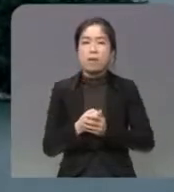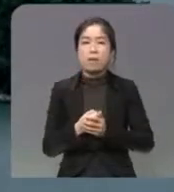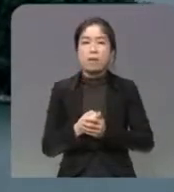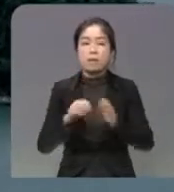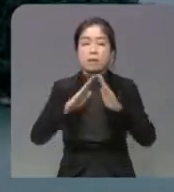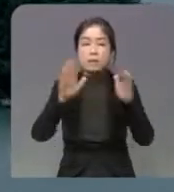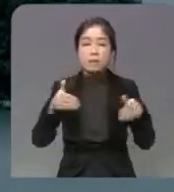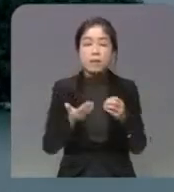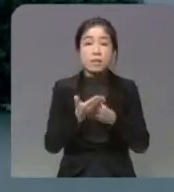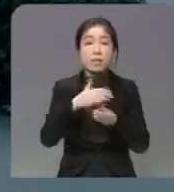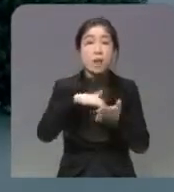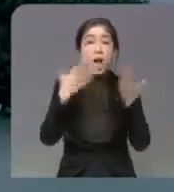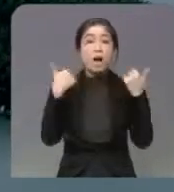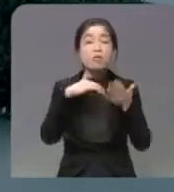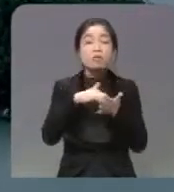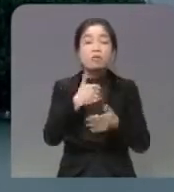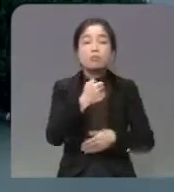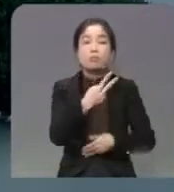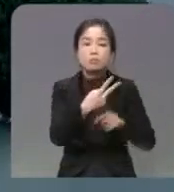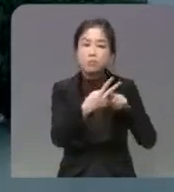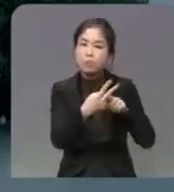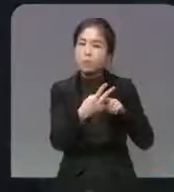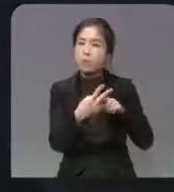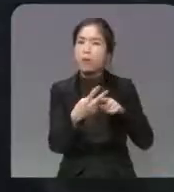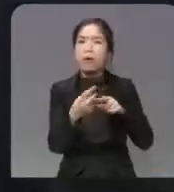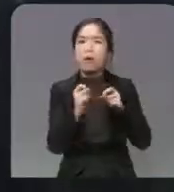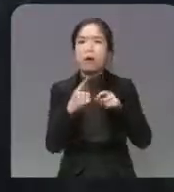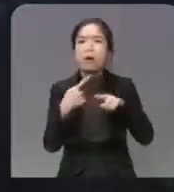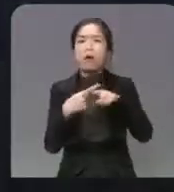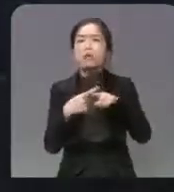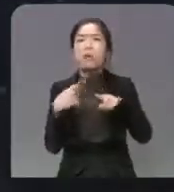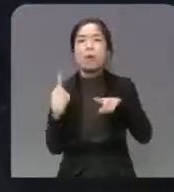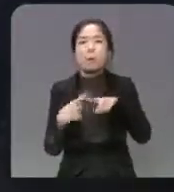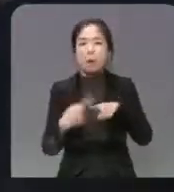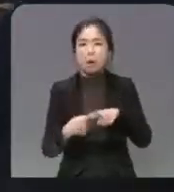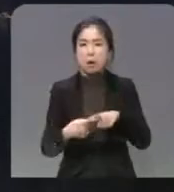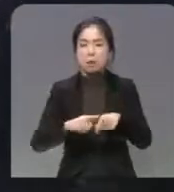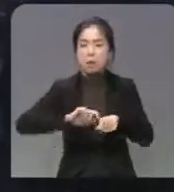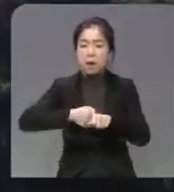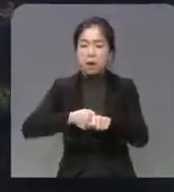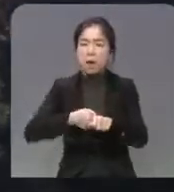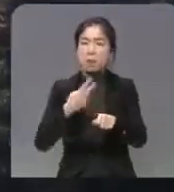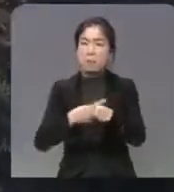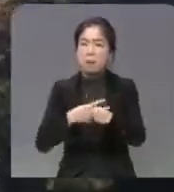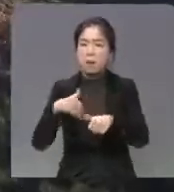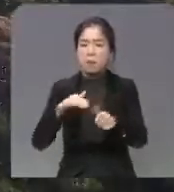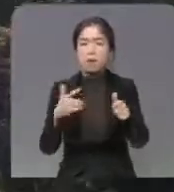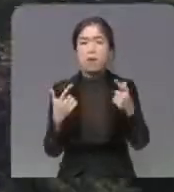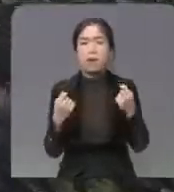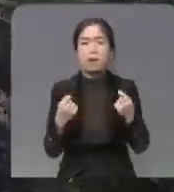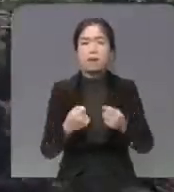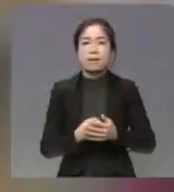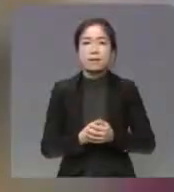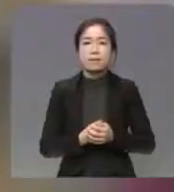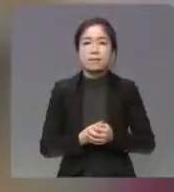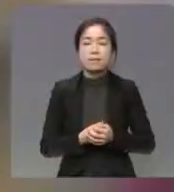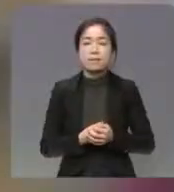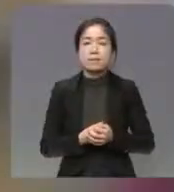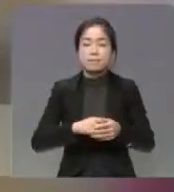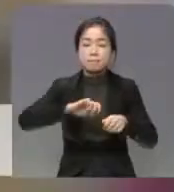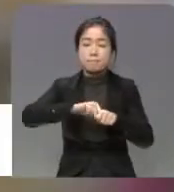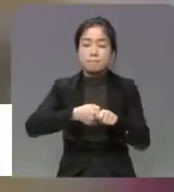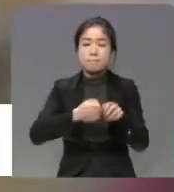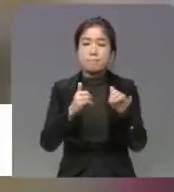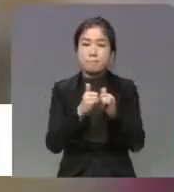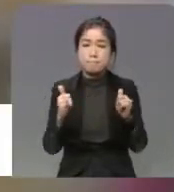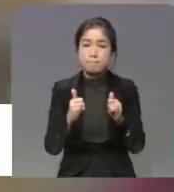전남의 섬 학교 수가 52개인 것을 고려하면 섬 학교 절반의 징계 공무원이 보내진 거나 다름없습니다. 징계